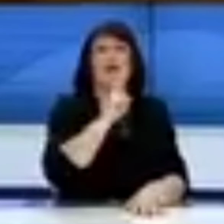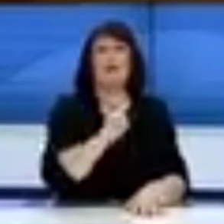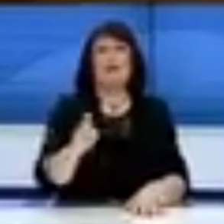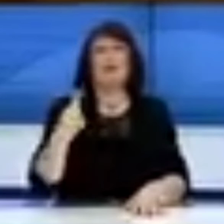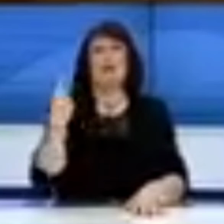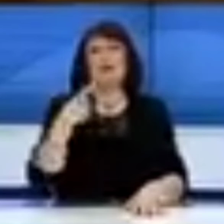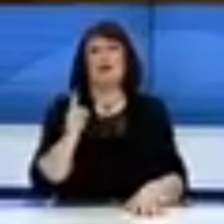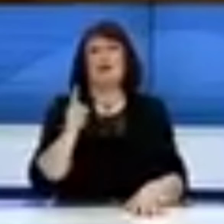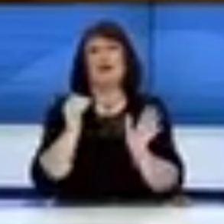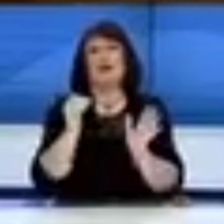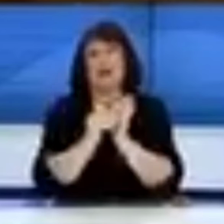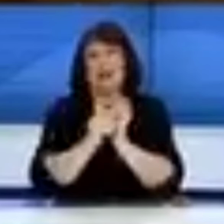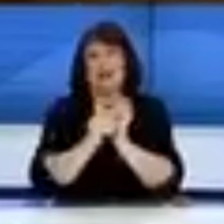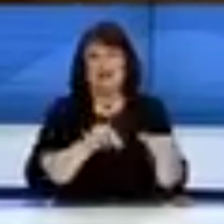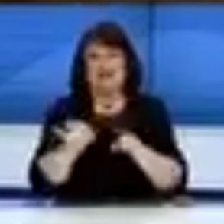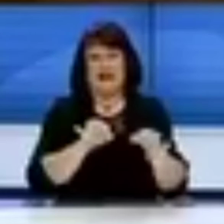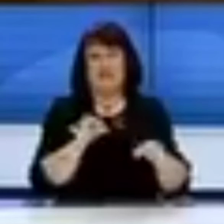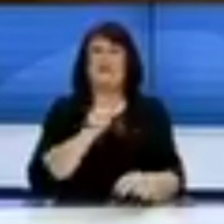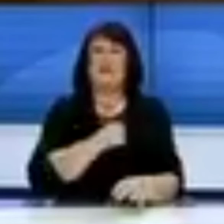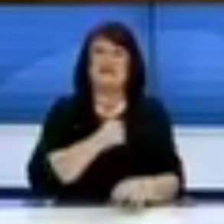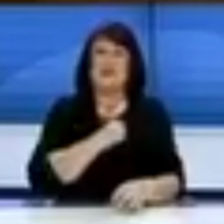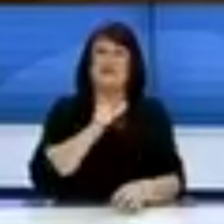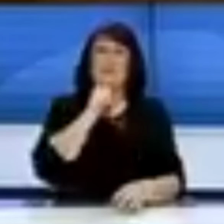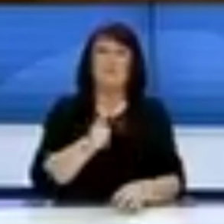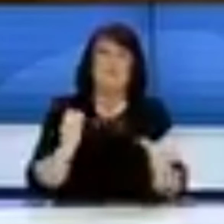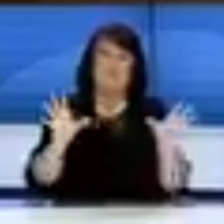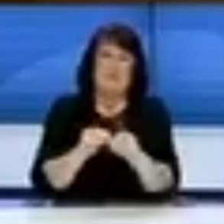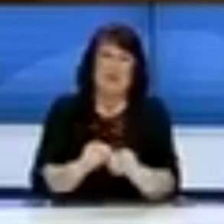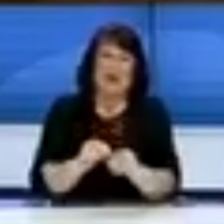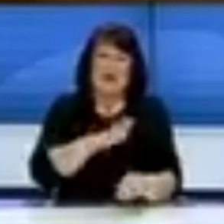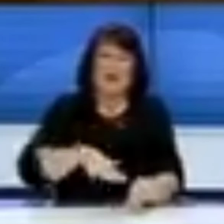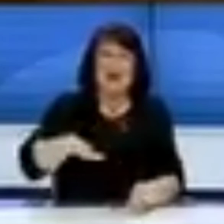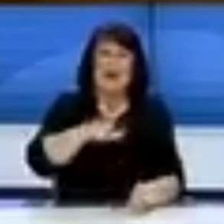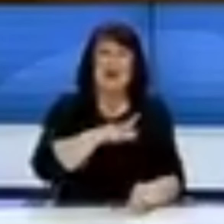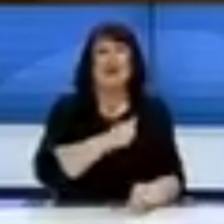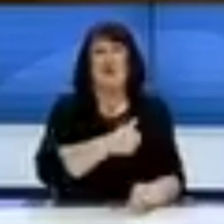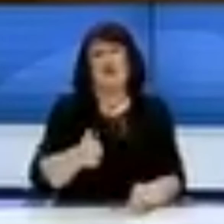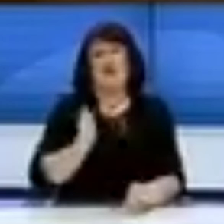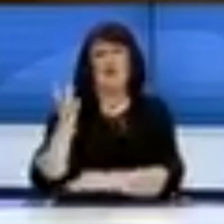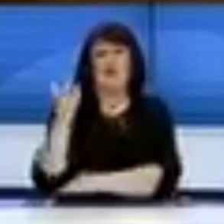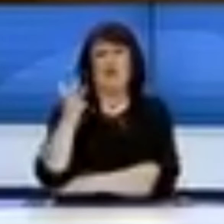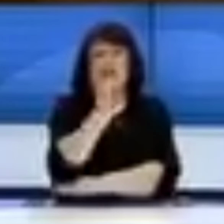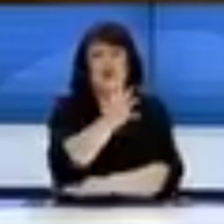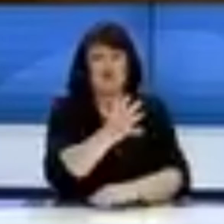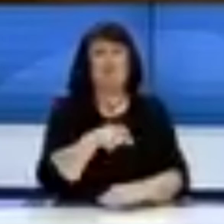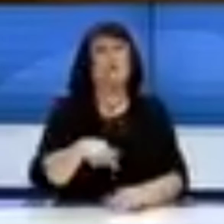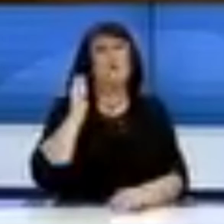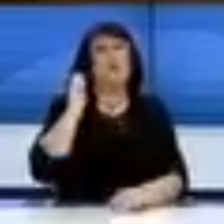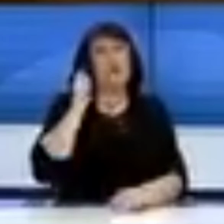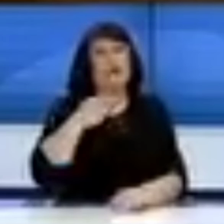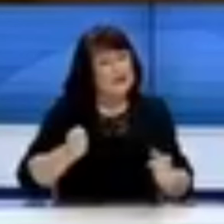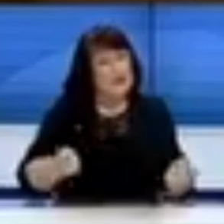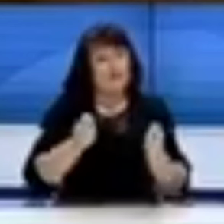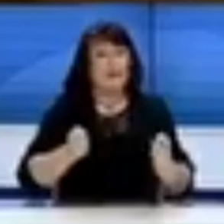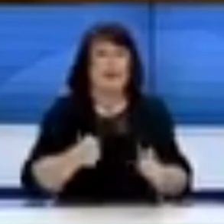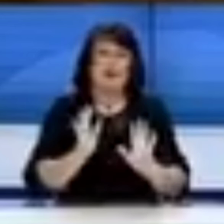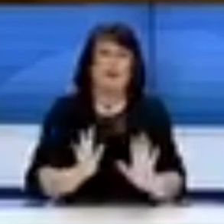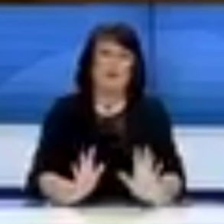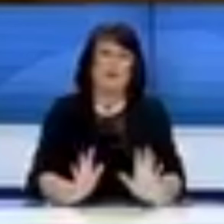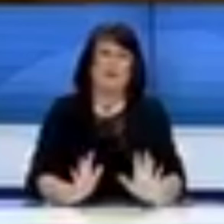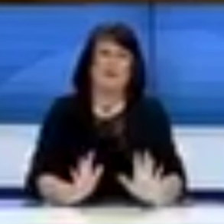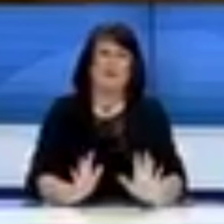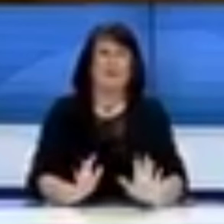1.100.000 στρέμματα που εκτιμούμε ότι έχουν καεί, προφανώς δεν είναι όλα δάση. Αυτήν την πολιτική θα